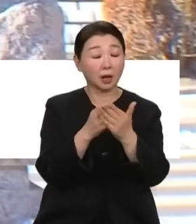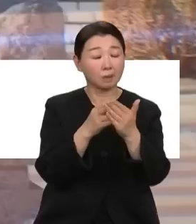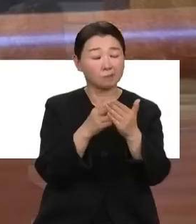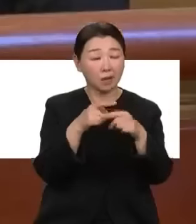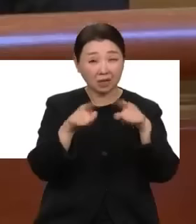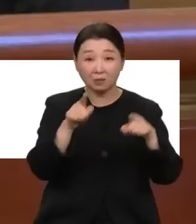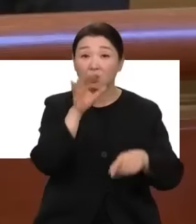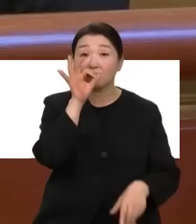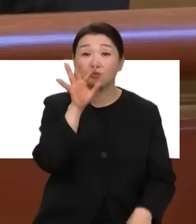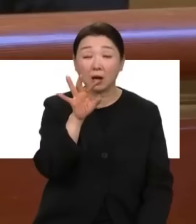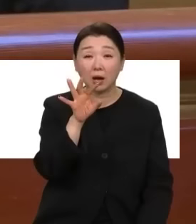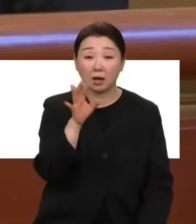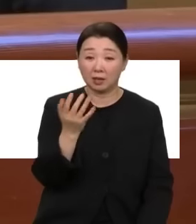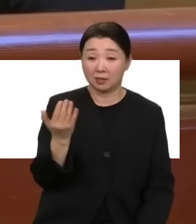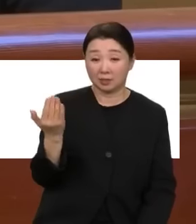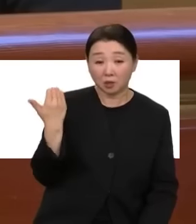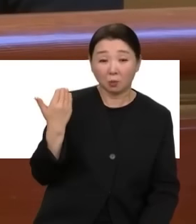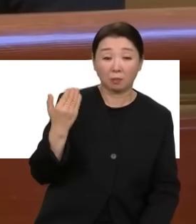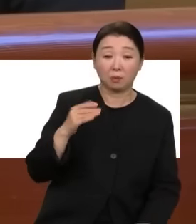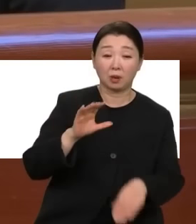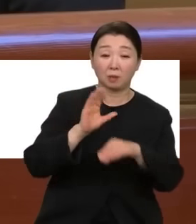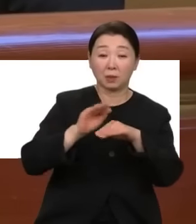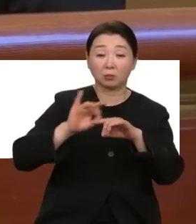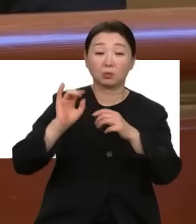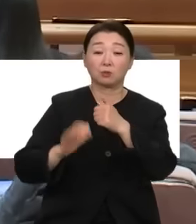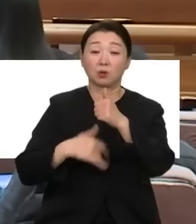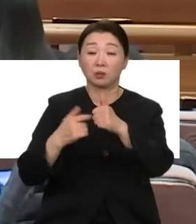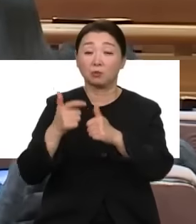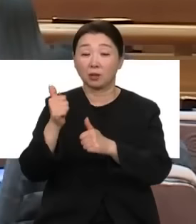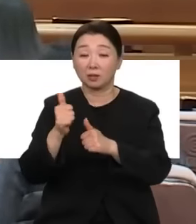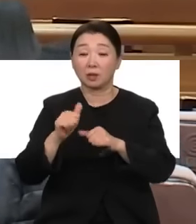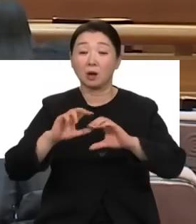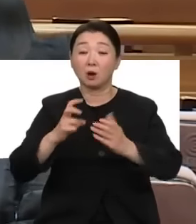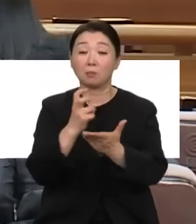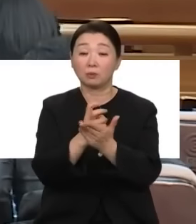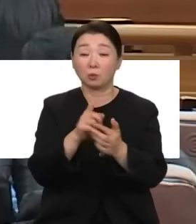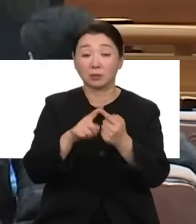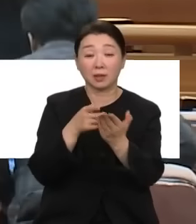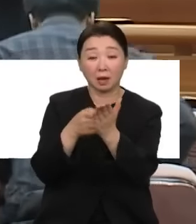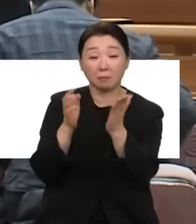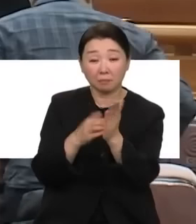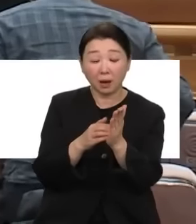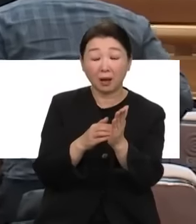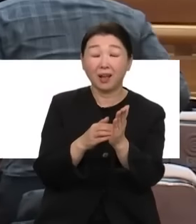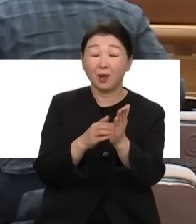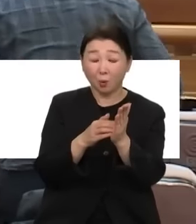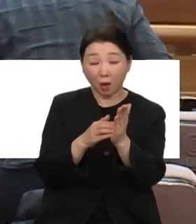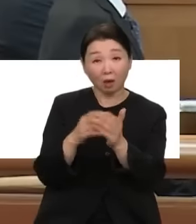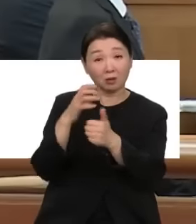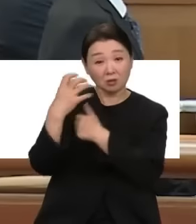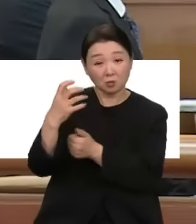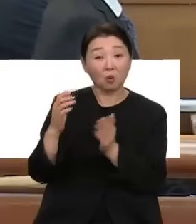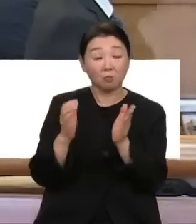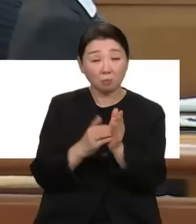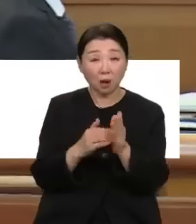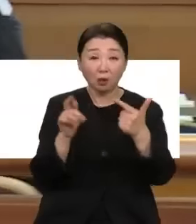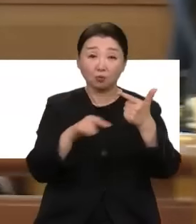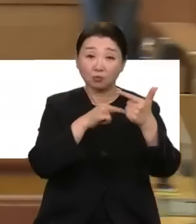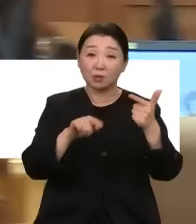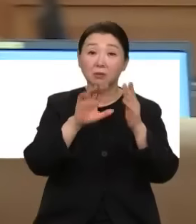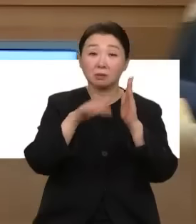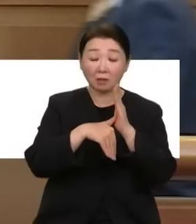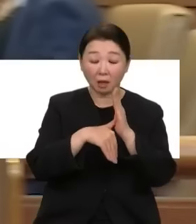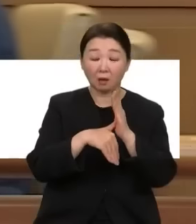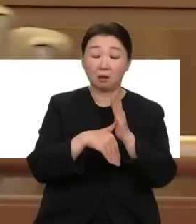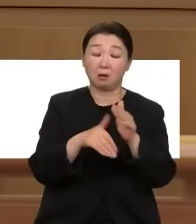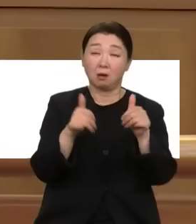되었지만 지난번에 방송통신 의원회 위원장이 헌법 서를 제기해 가지고 가처분이 인용되면서 6인 같은 경우도 지금은